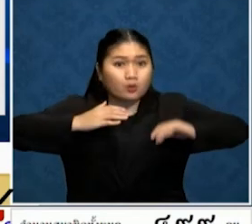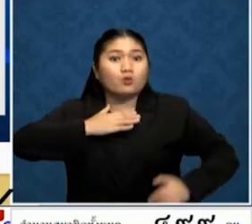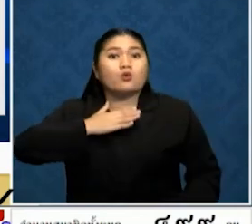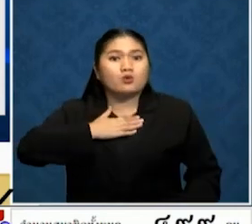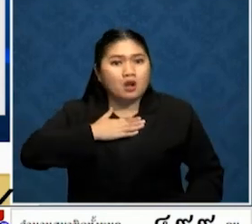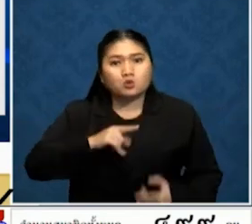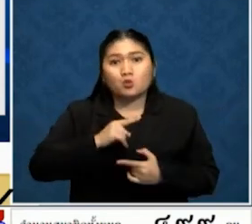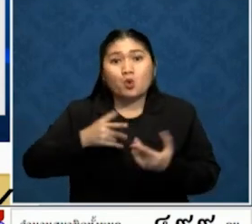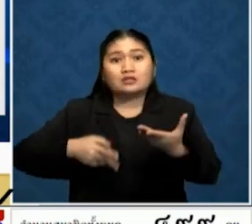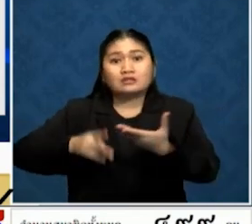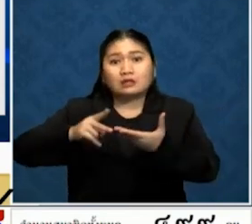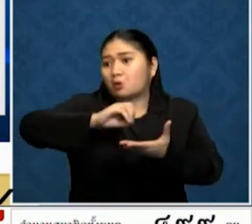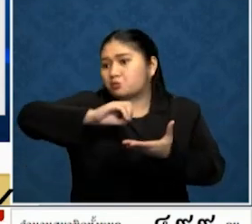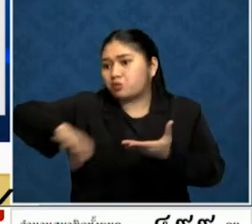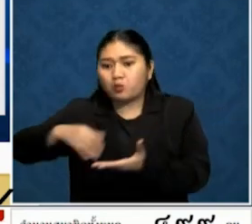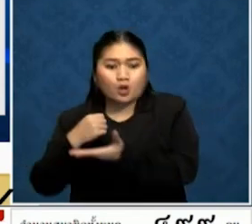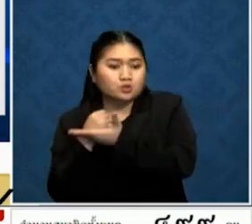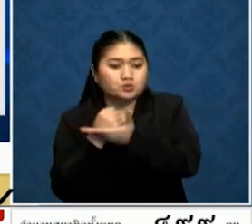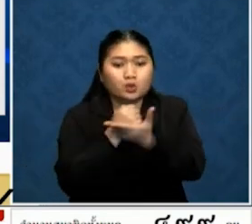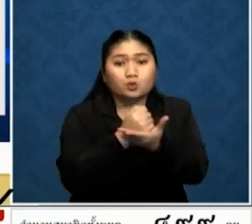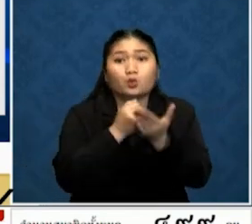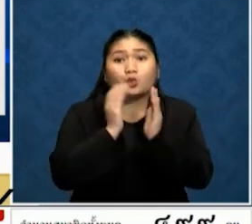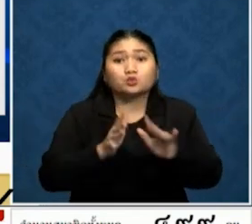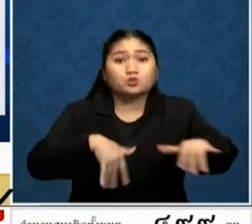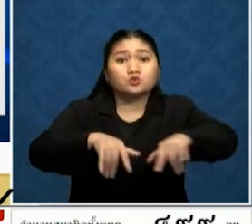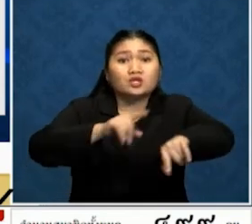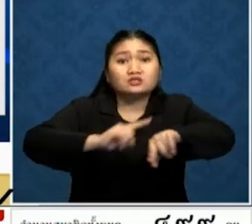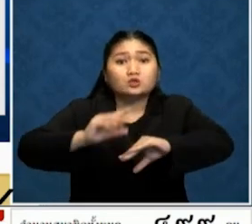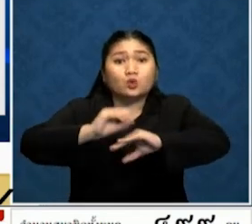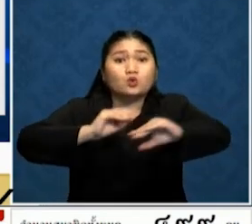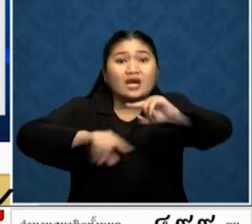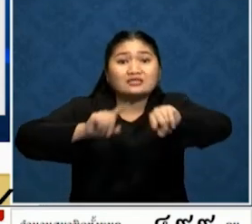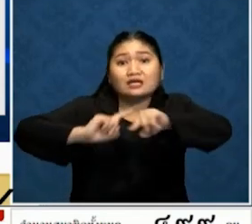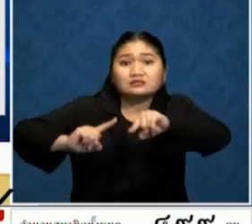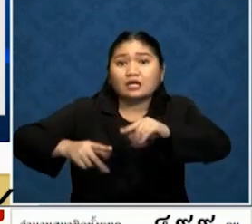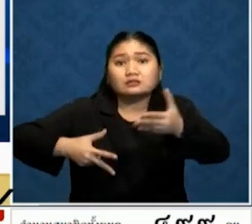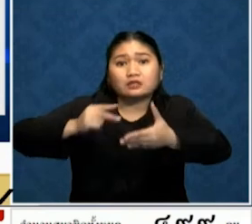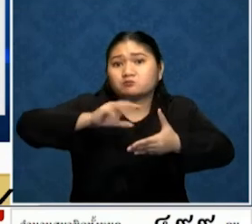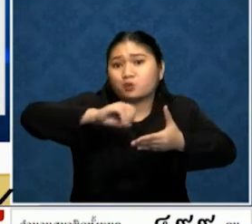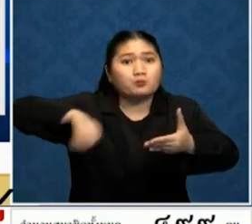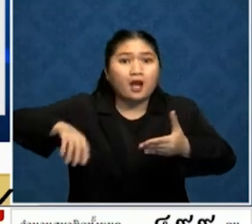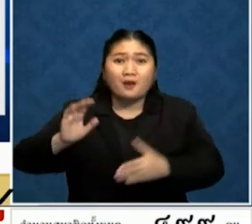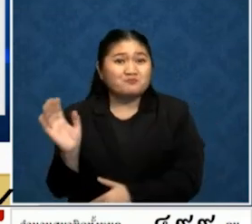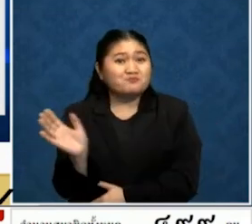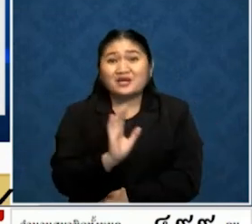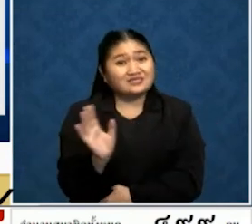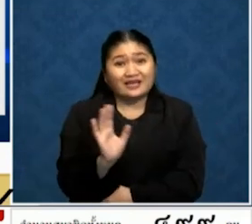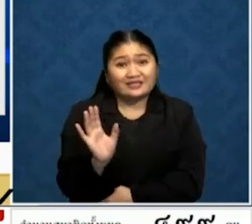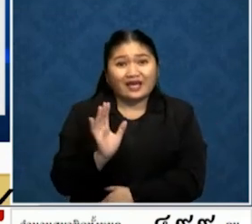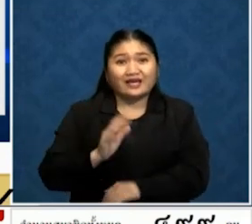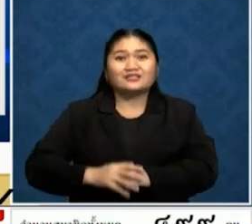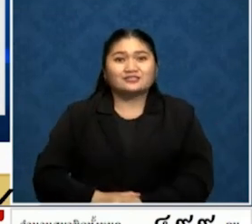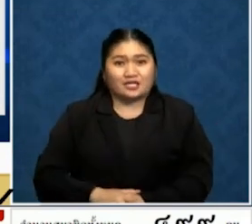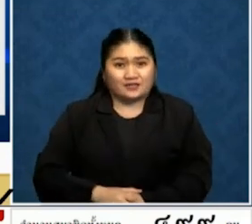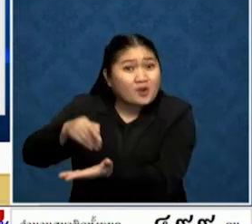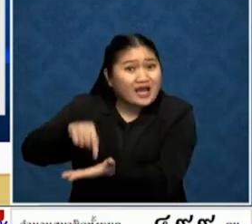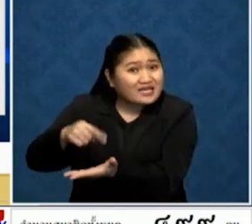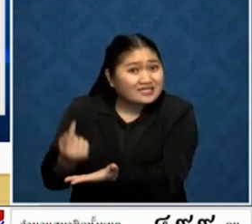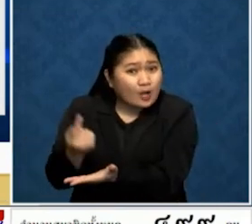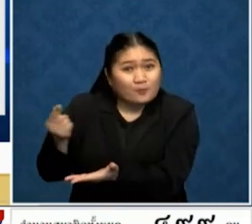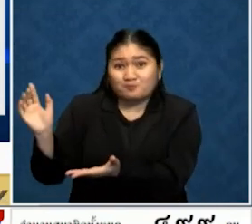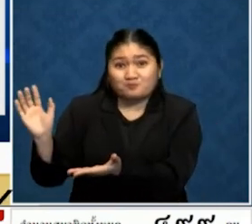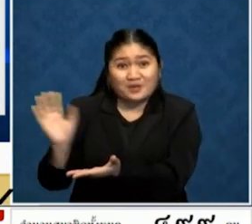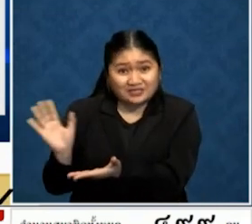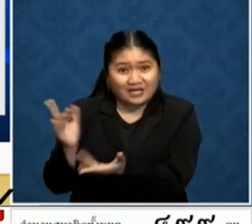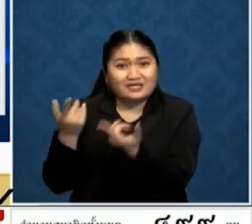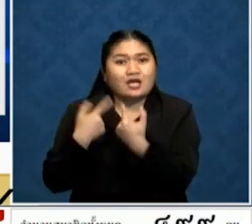ไม่ได้ตัดความช่วยเหลือพี่น้องประชาชนจากโครงการต่างๆที่ดิฉันได้กล่าวไปข้างต้นเลยแม้แต่น้อยค่ะเหมือน